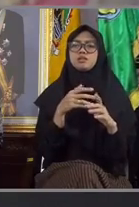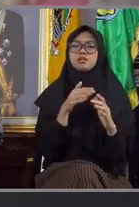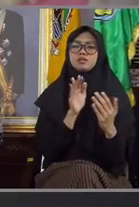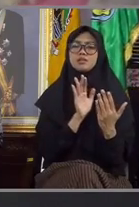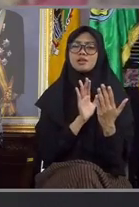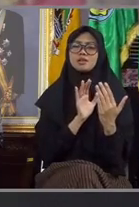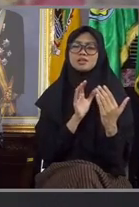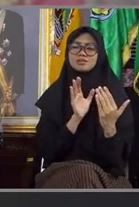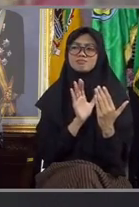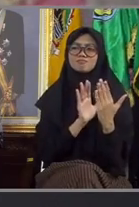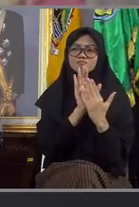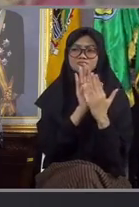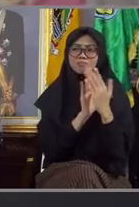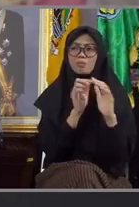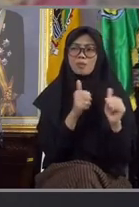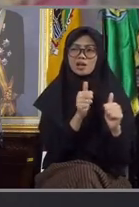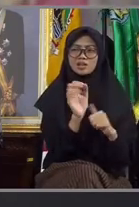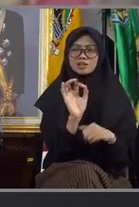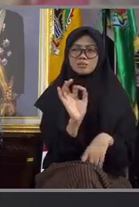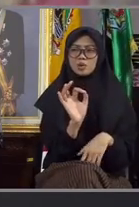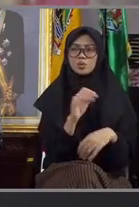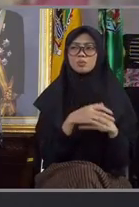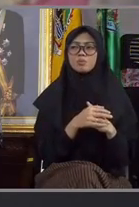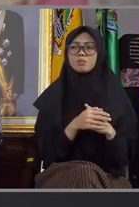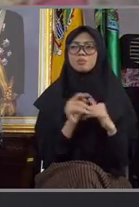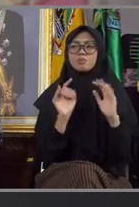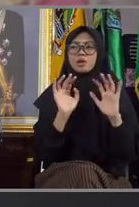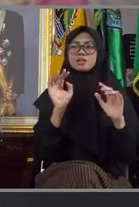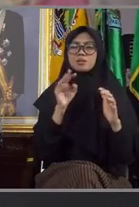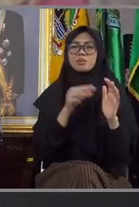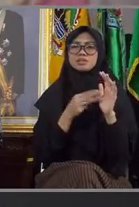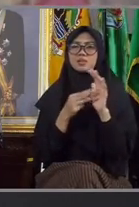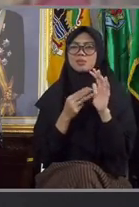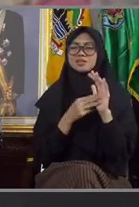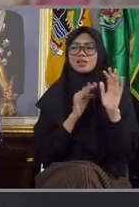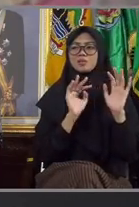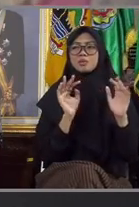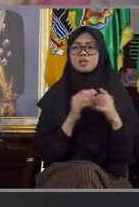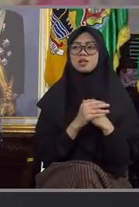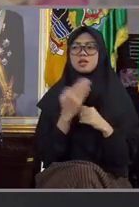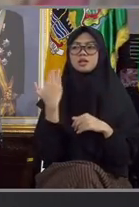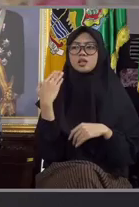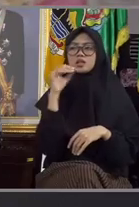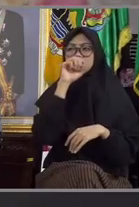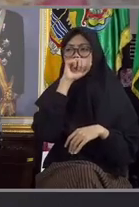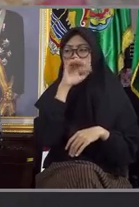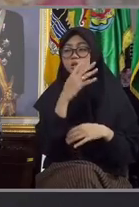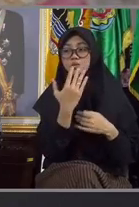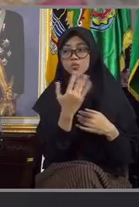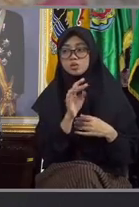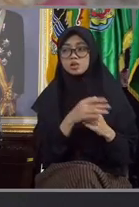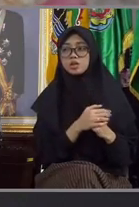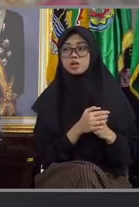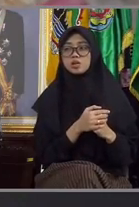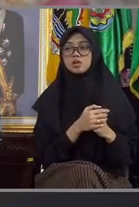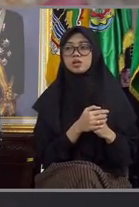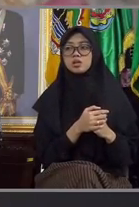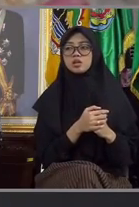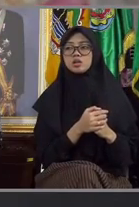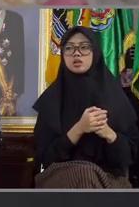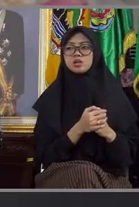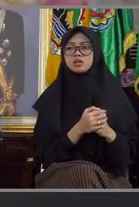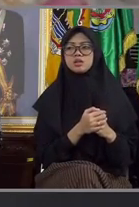sehingga banyak yang mati suri. Padahal seperti saya matur tadi, sangat bagus dalam rangka